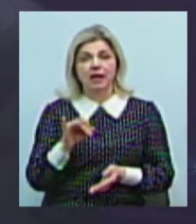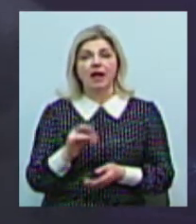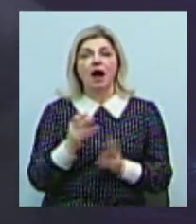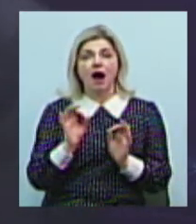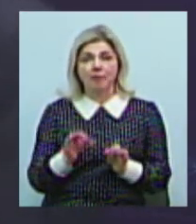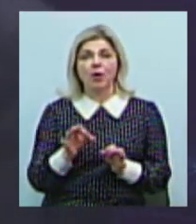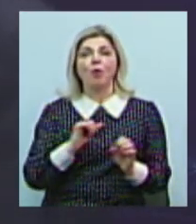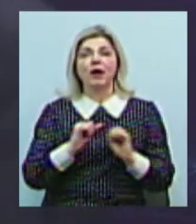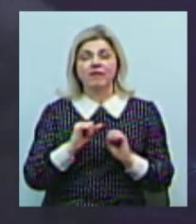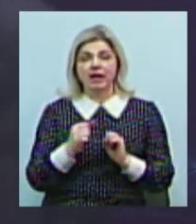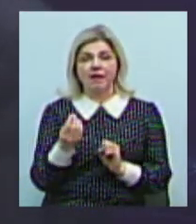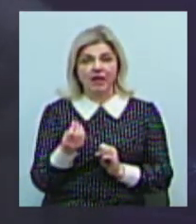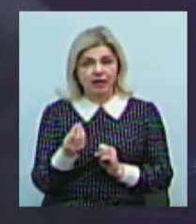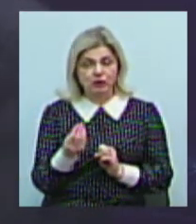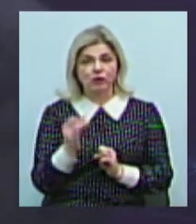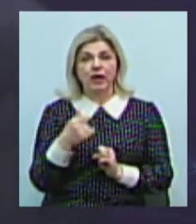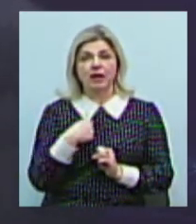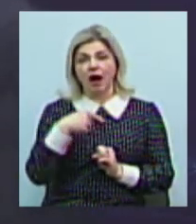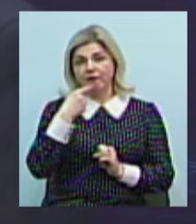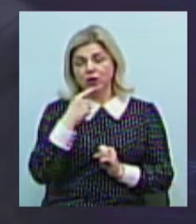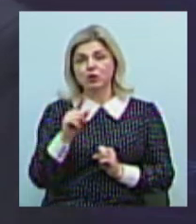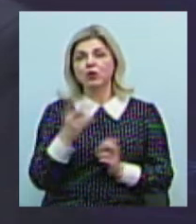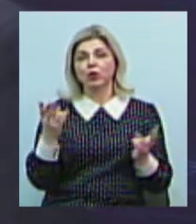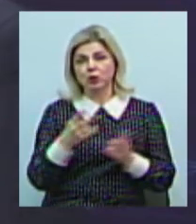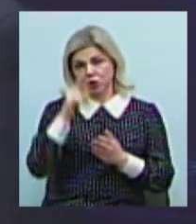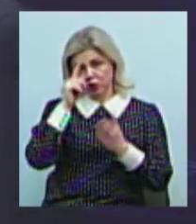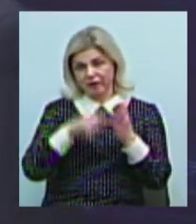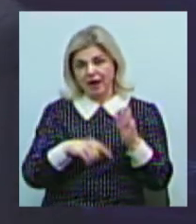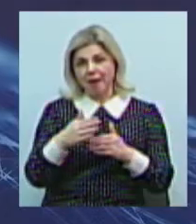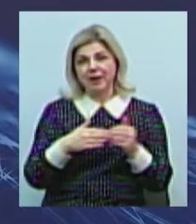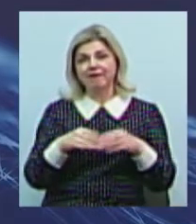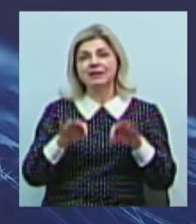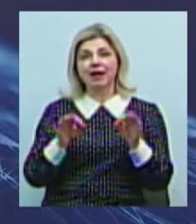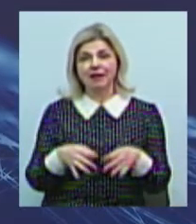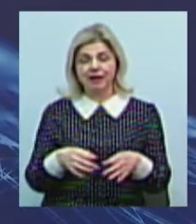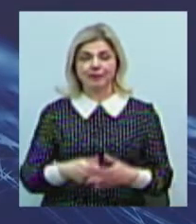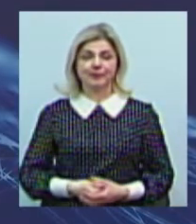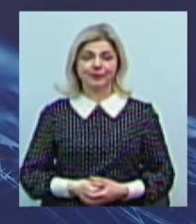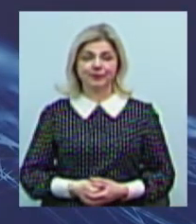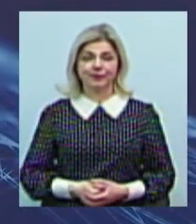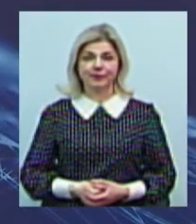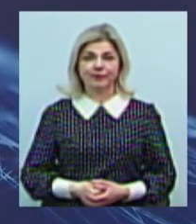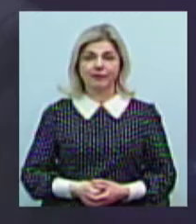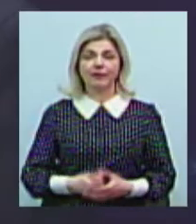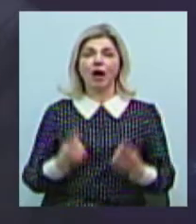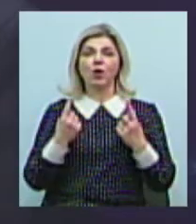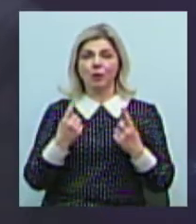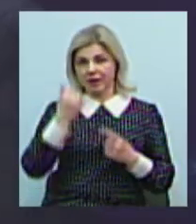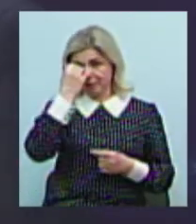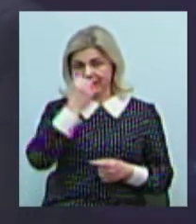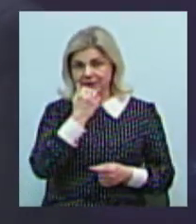управление финансов. И я говорю, что нужно доверять профессионалам. Я еще раз скажу огромное